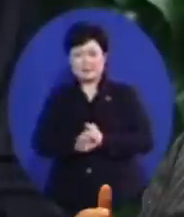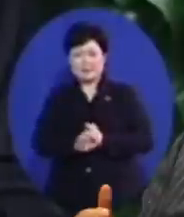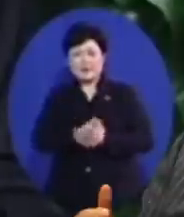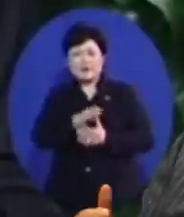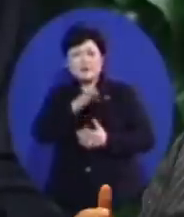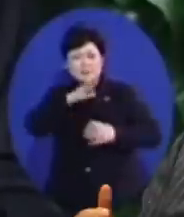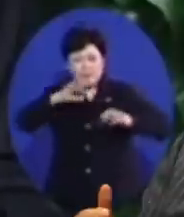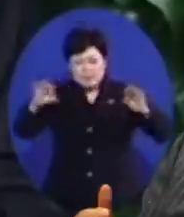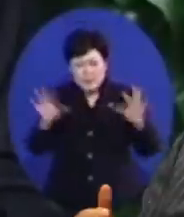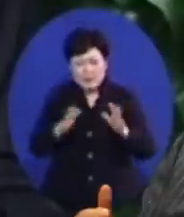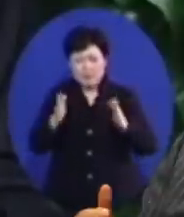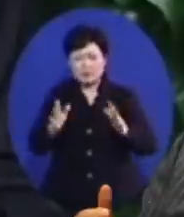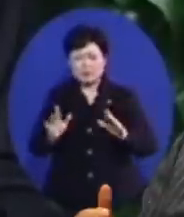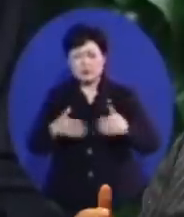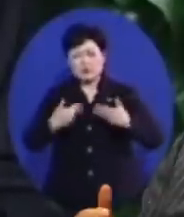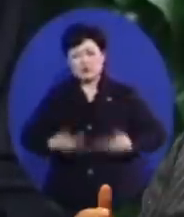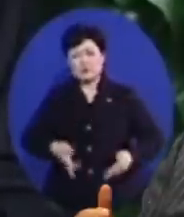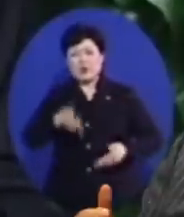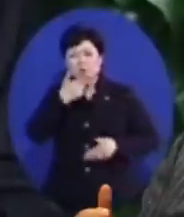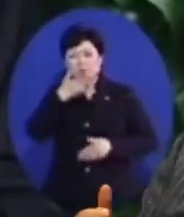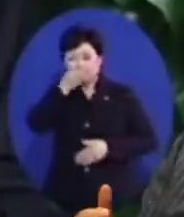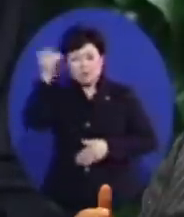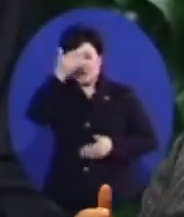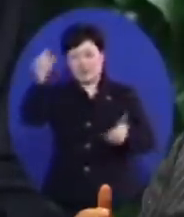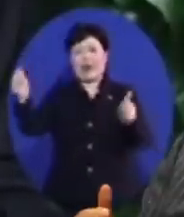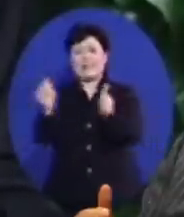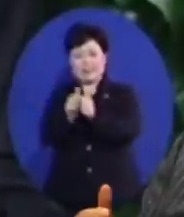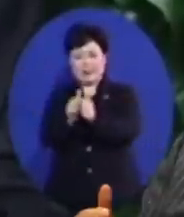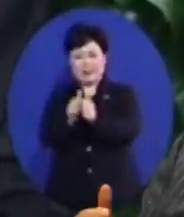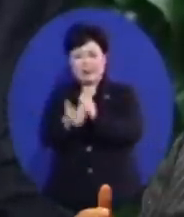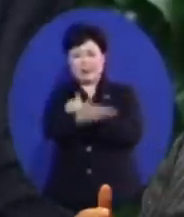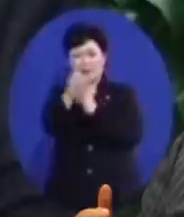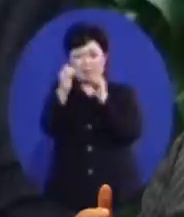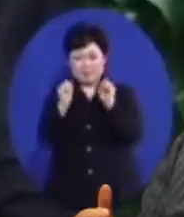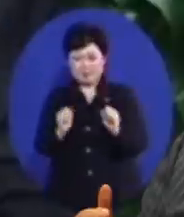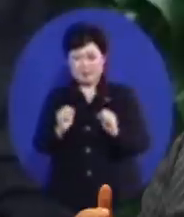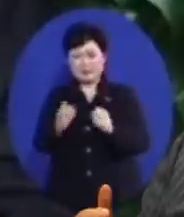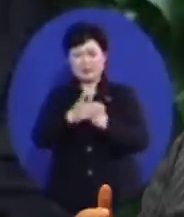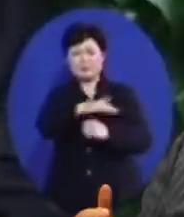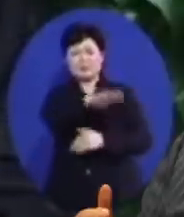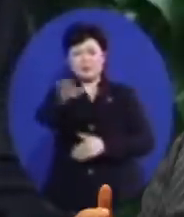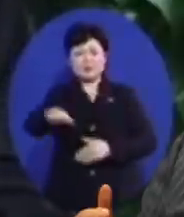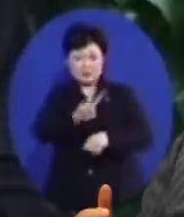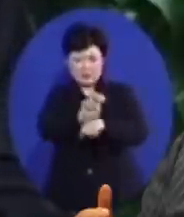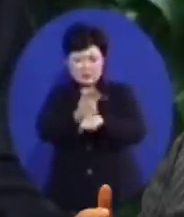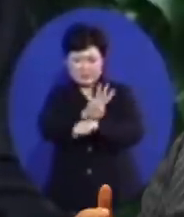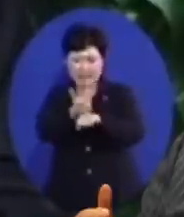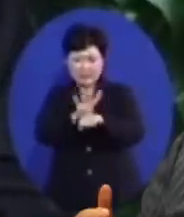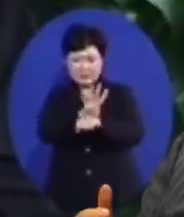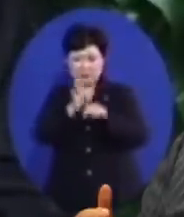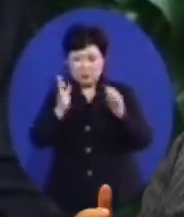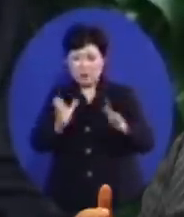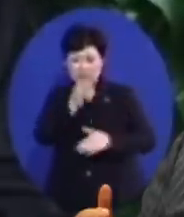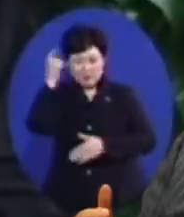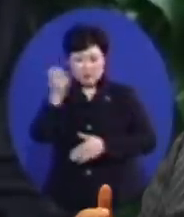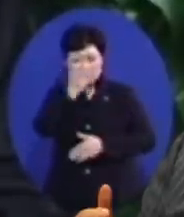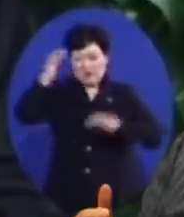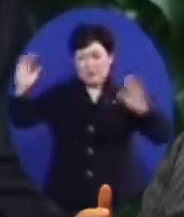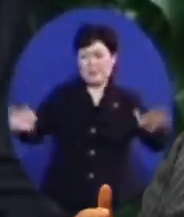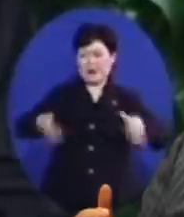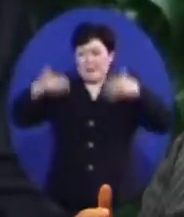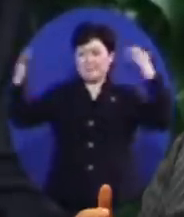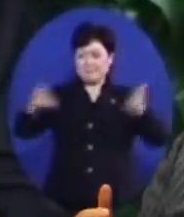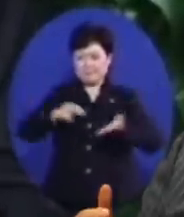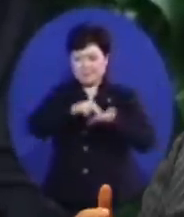일시도 쉬지 않고 성령으로 여러분과 함께 계신 것입니다. 그러므로 여러분 우리는 24시간 성령 바람 타고 살아야 되는